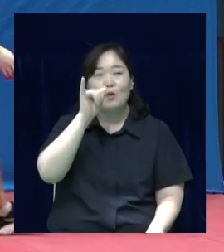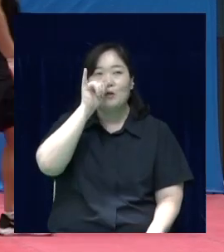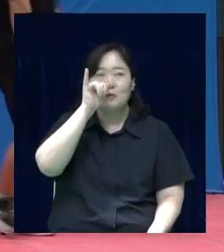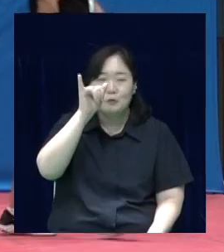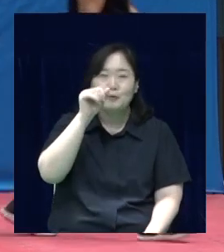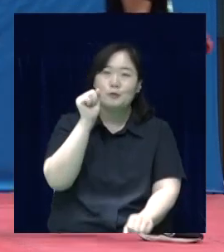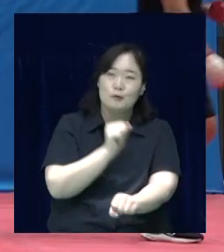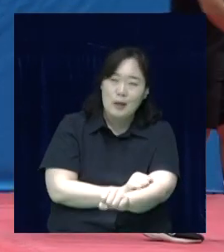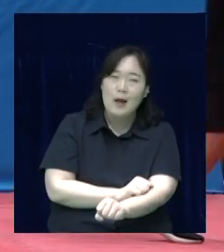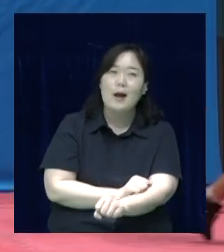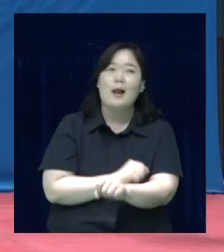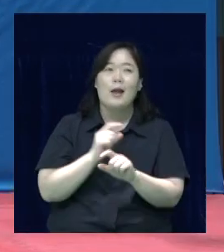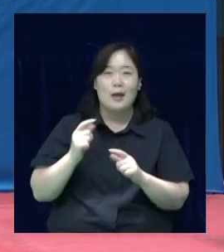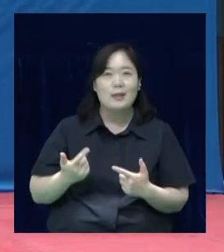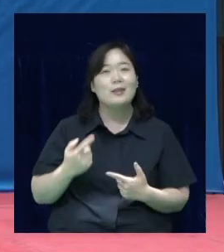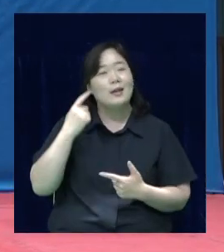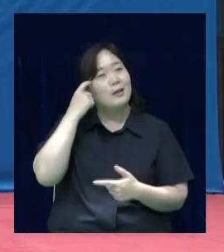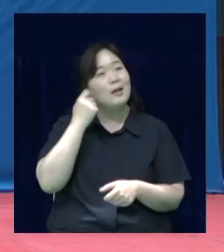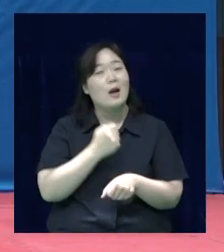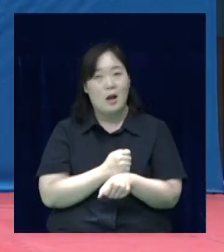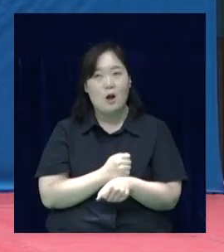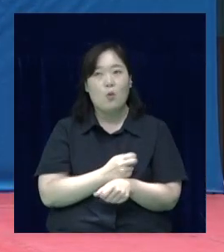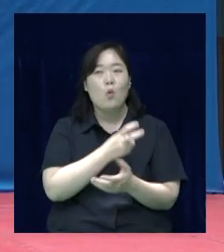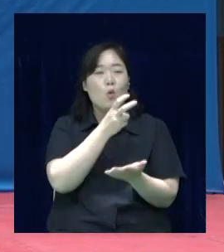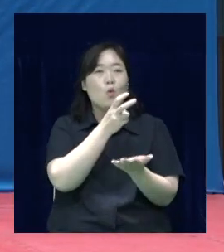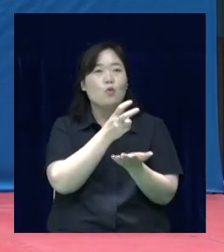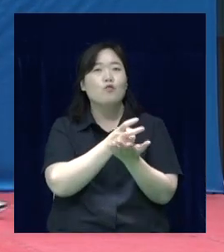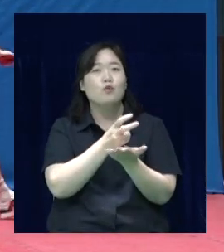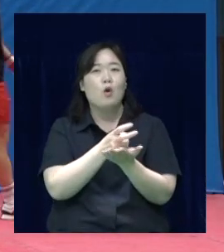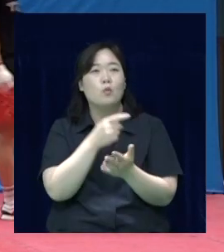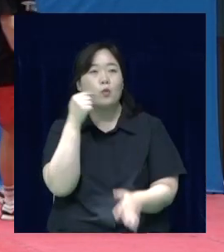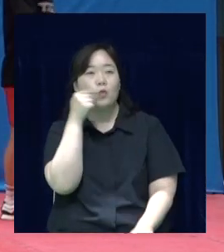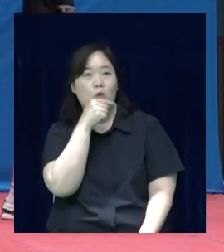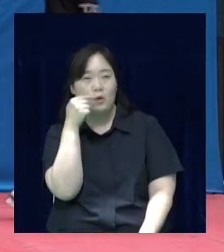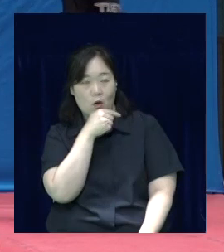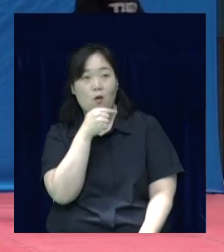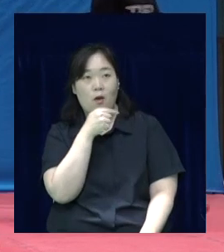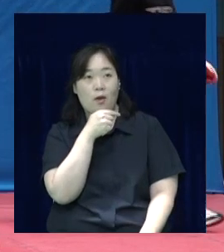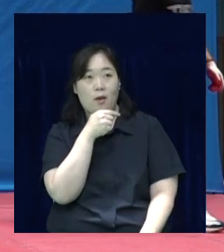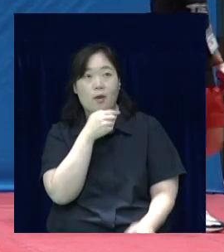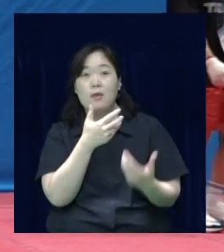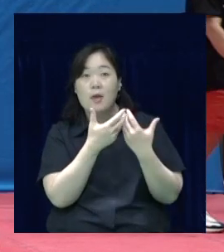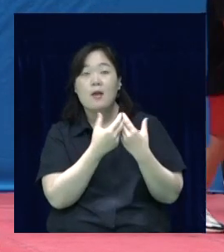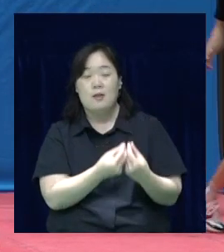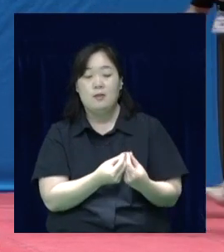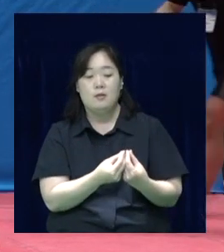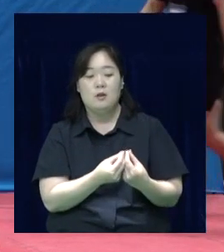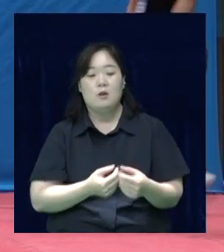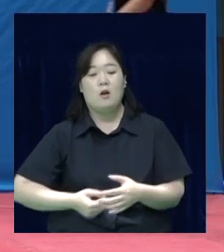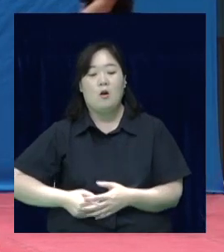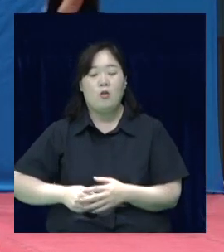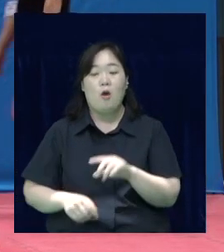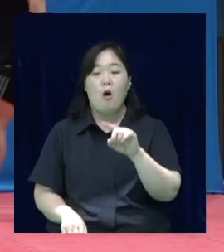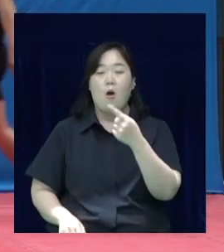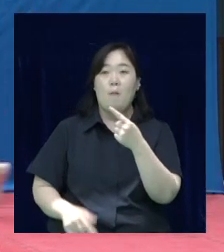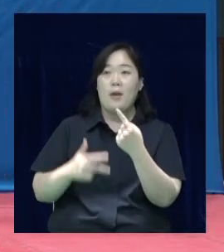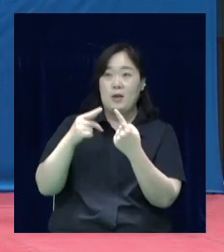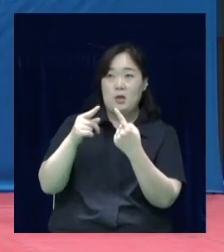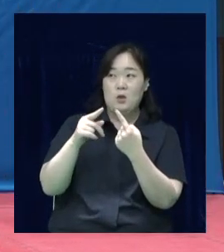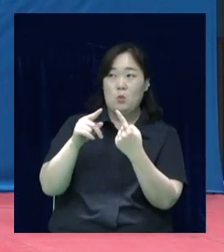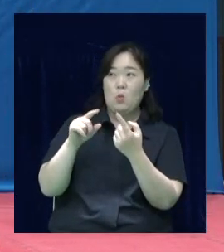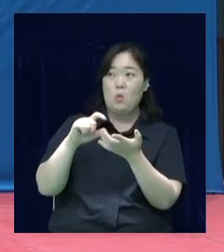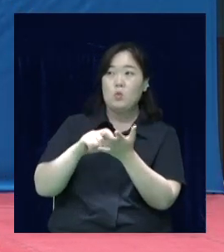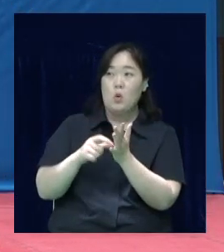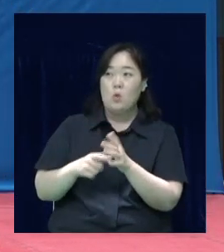장애인 역도의 어떤 규정 룰이 굉장히 엄격합니다. 예를 들면 헬스클럽에서 이렇게 주변에 100kg 정도 드시는